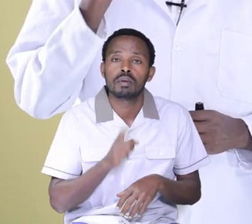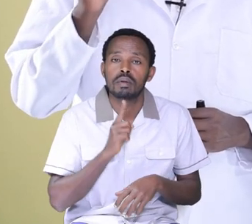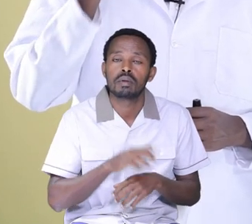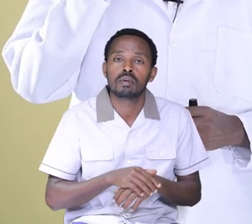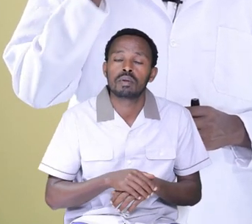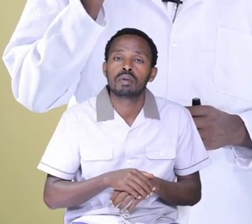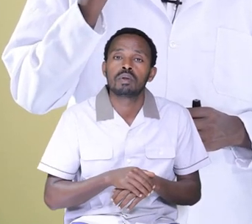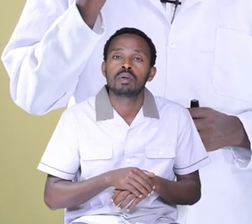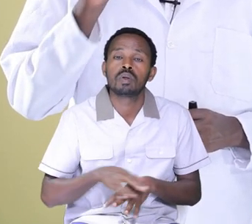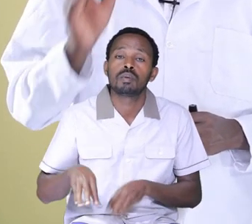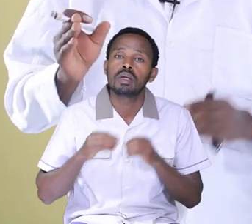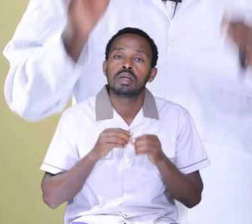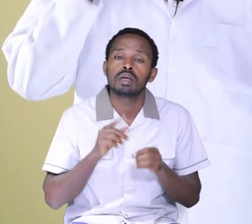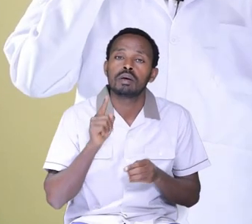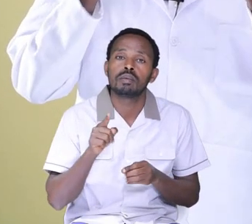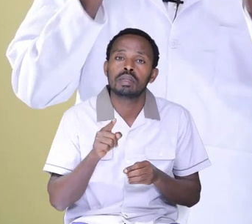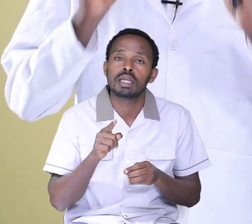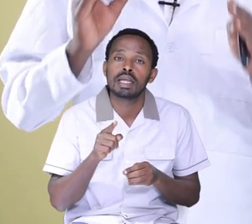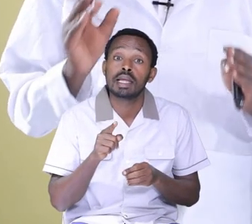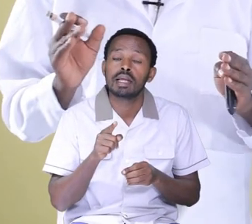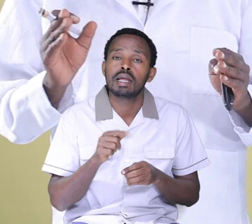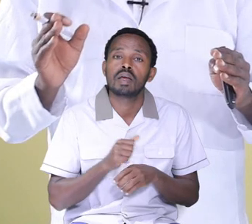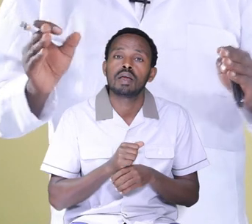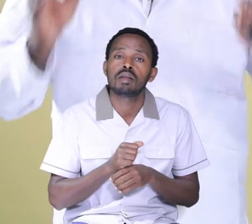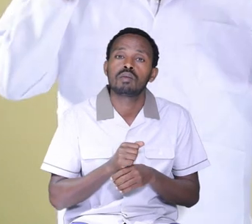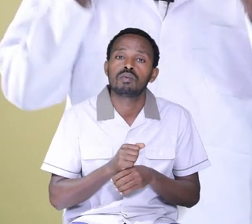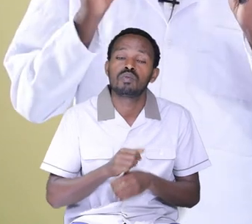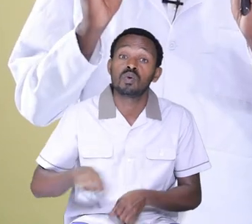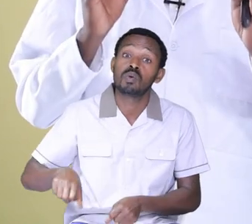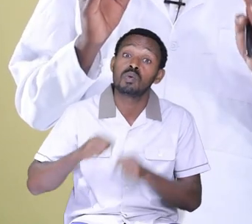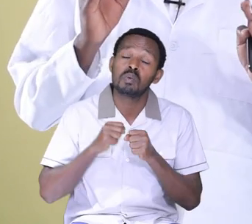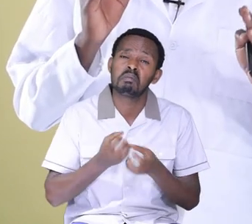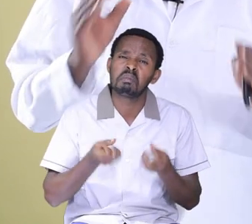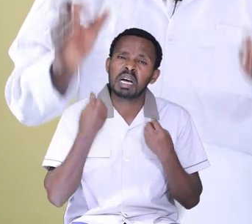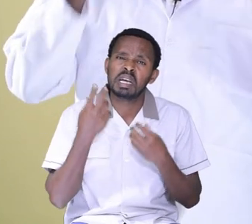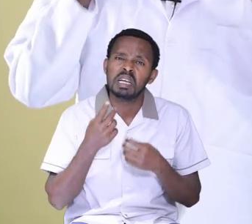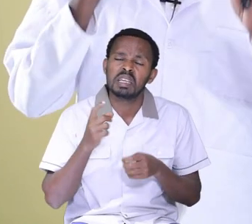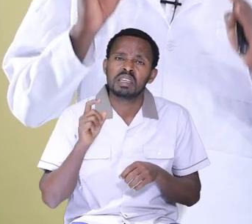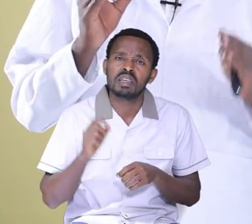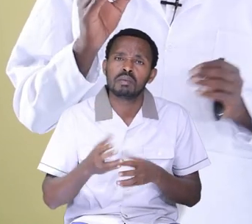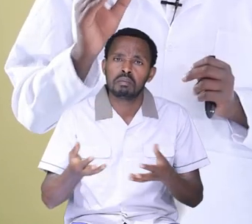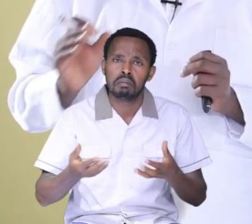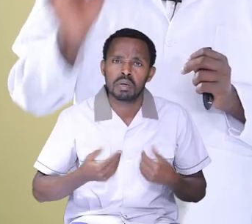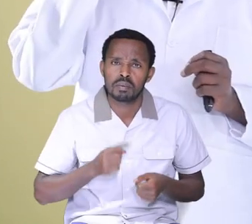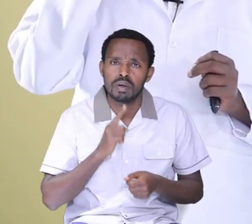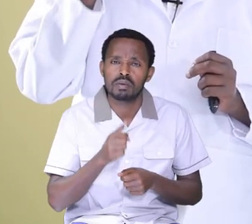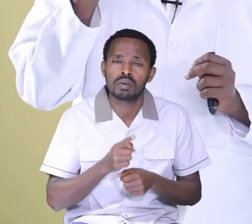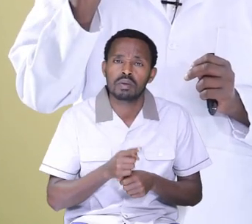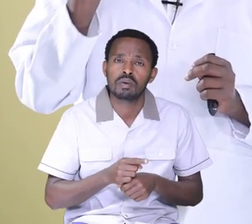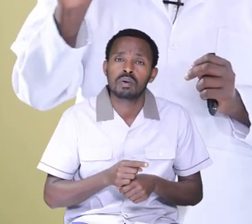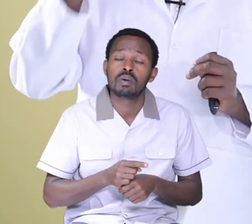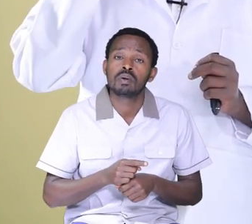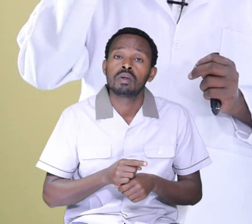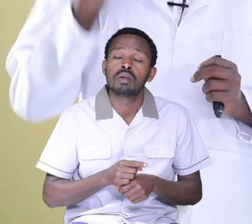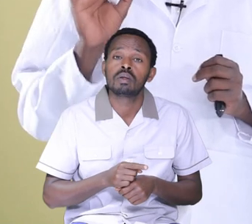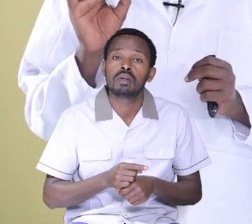Barattoota qabxiileen fonqolchaa baay'ee barbaachisoo yookaan immoo baay'ee murteessoo ta'an keessaa hafuu kan hin dandeenye qabxiilee